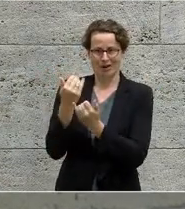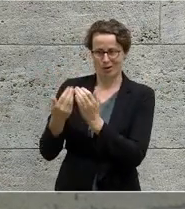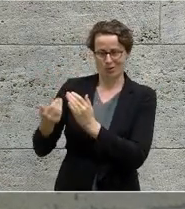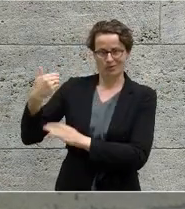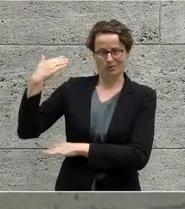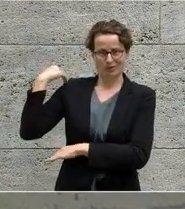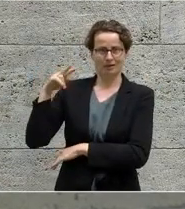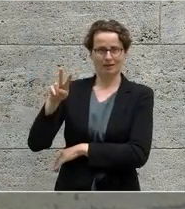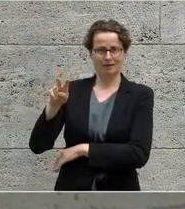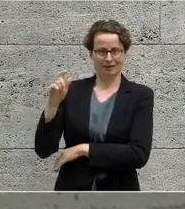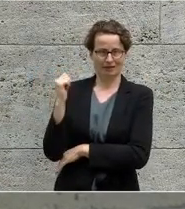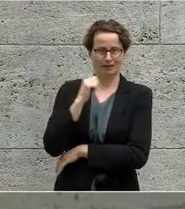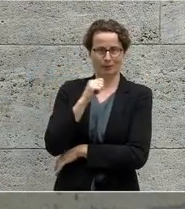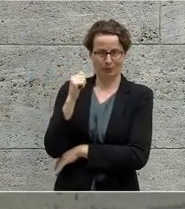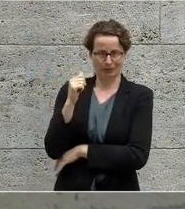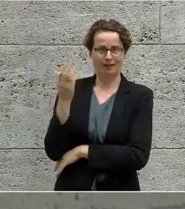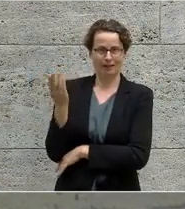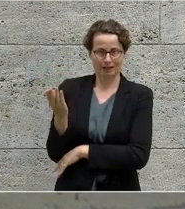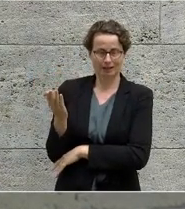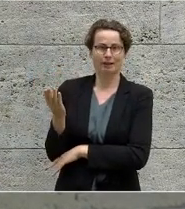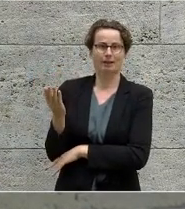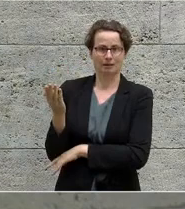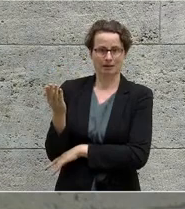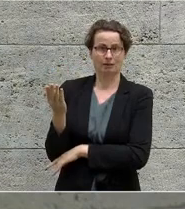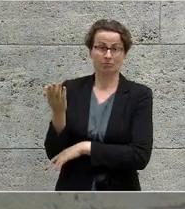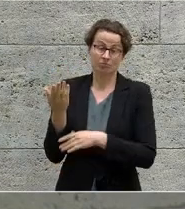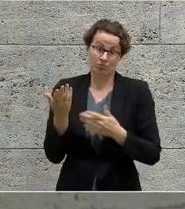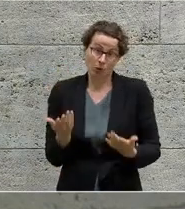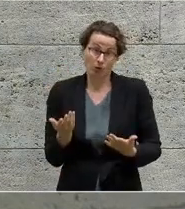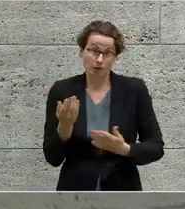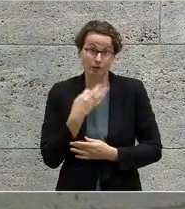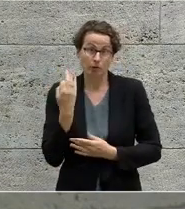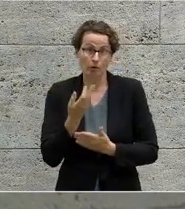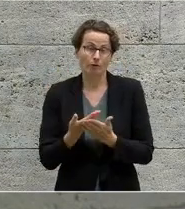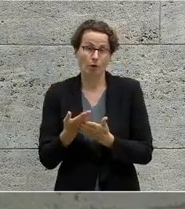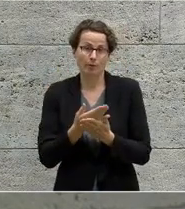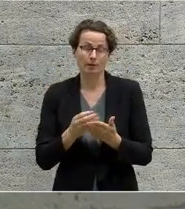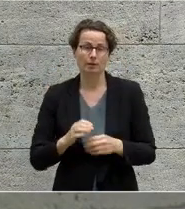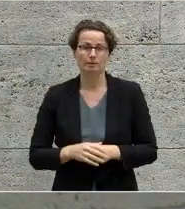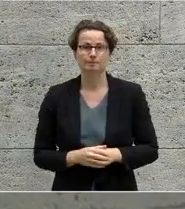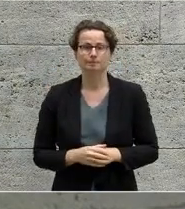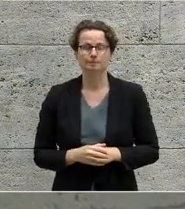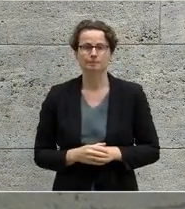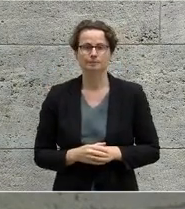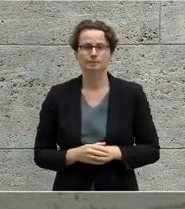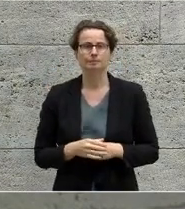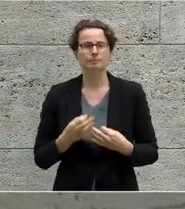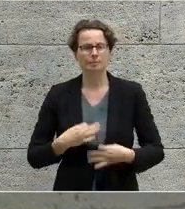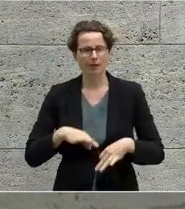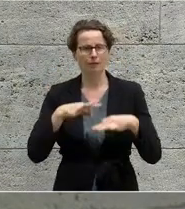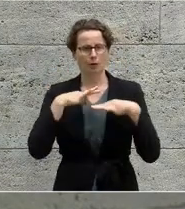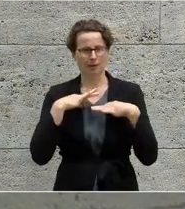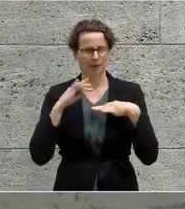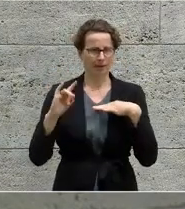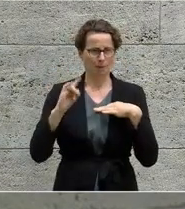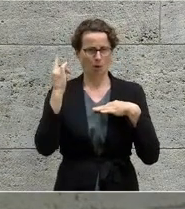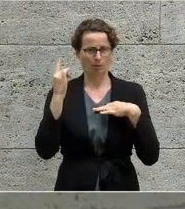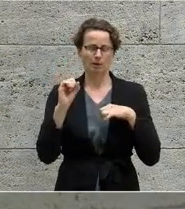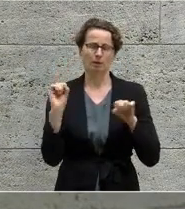Juli sind heute Vorbilder. Es ist mir eine besondere